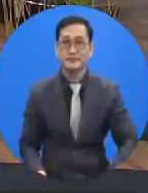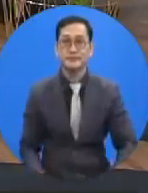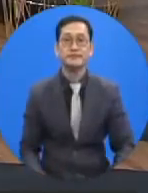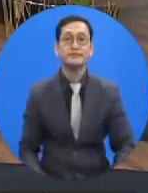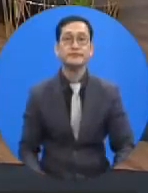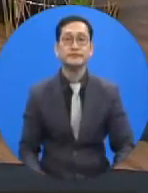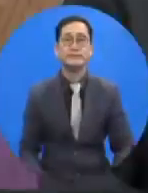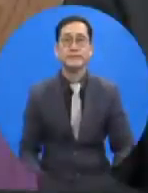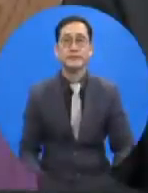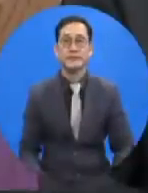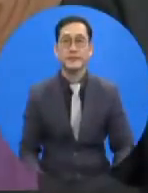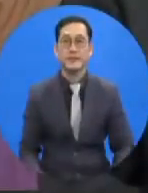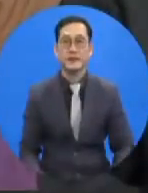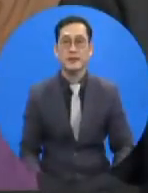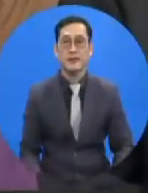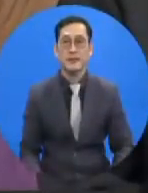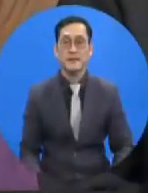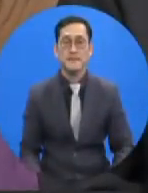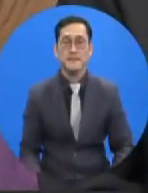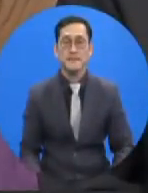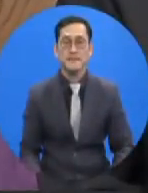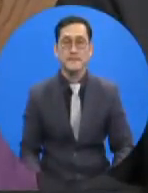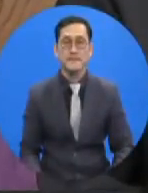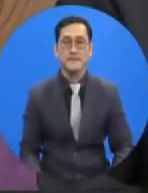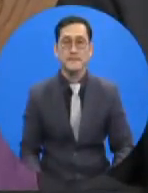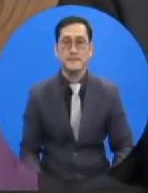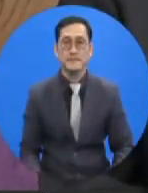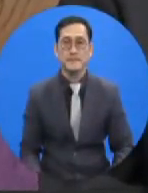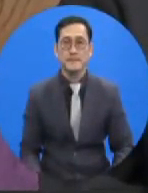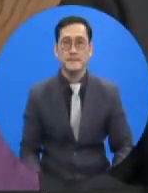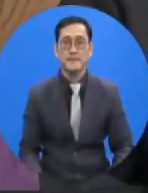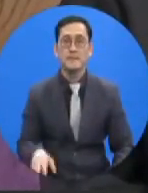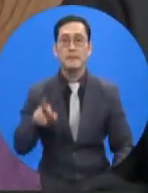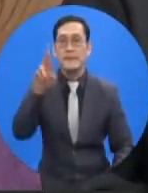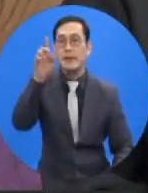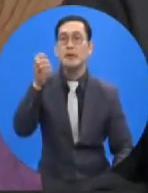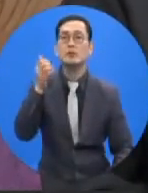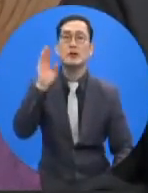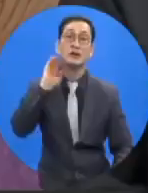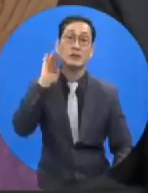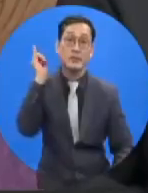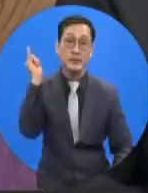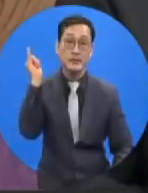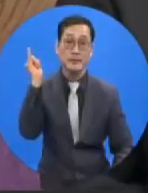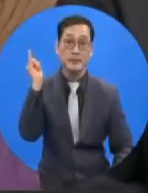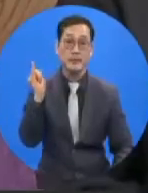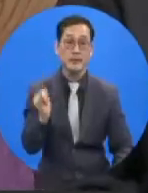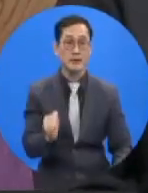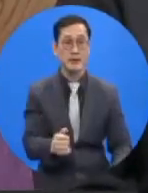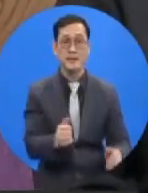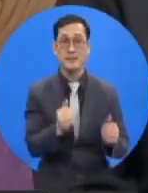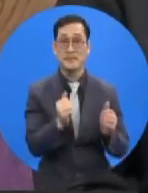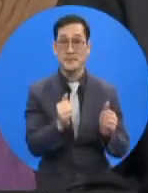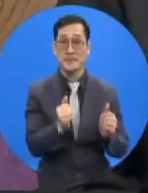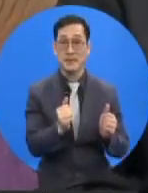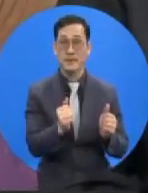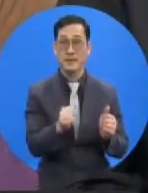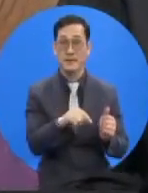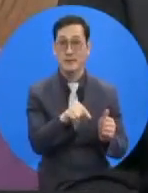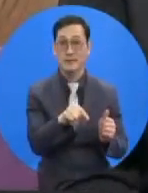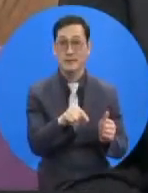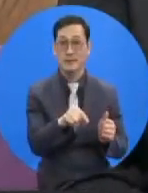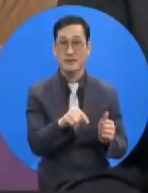의견이 좀 다르지만 좀 덧붙이고 싶은 것은 우리가 박근혜 전 대통령 때는 사법부가 정치화돼서 걱정을 많이